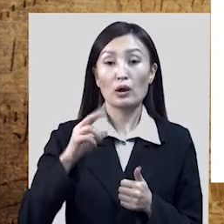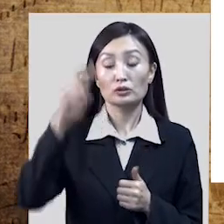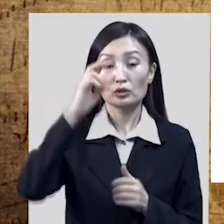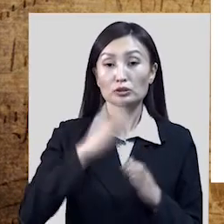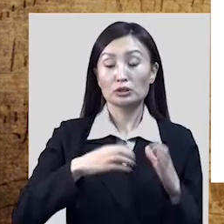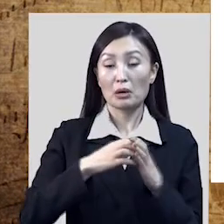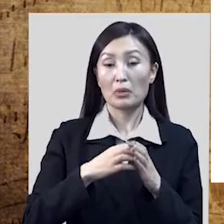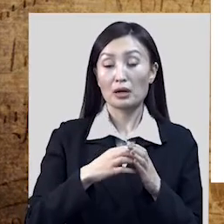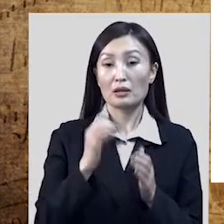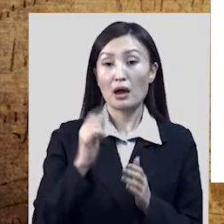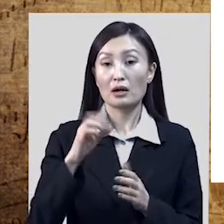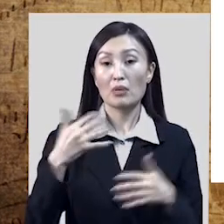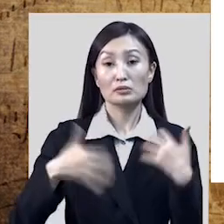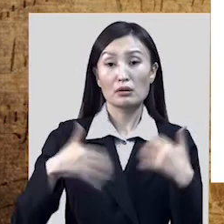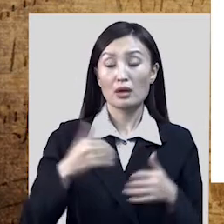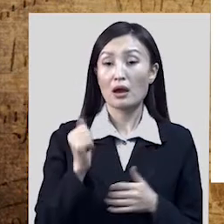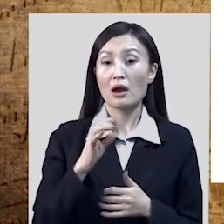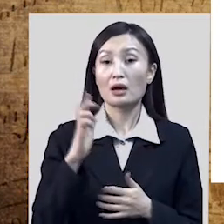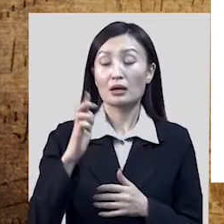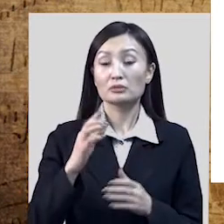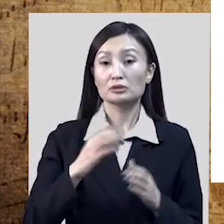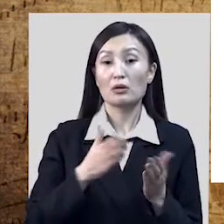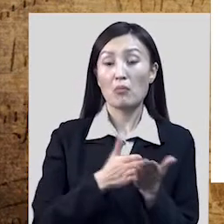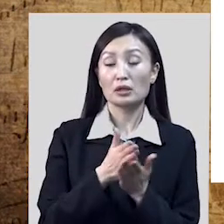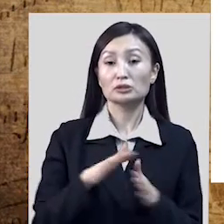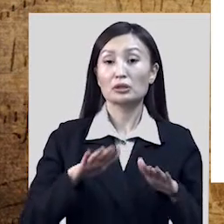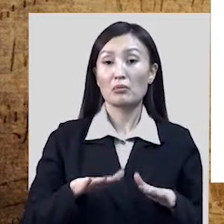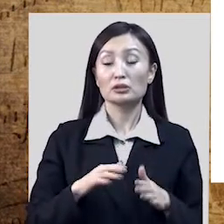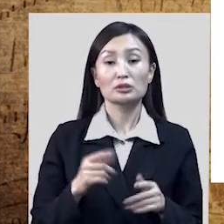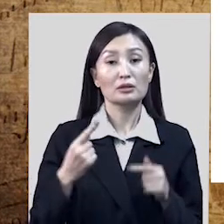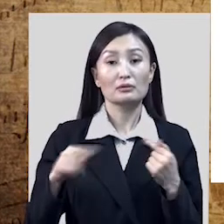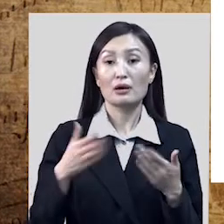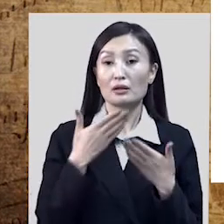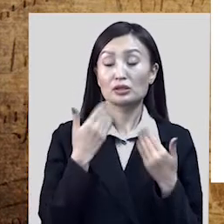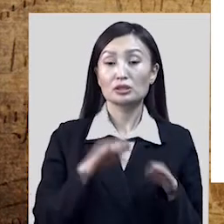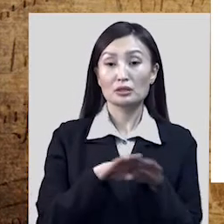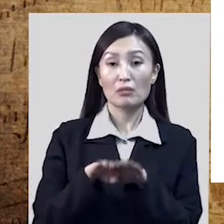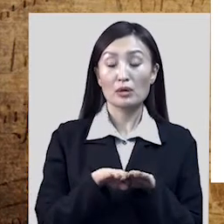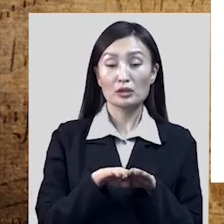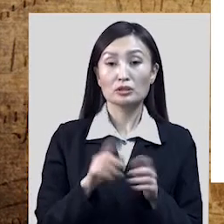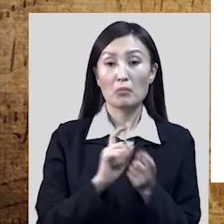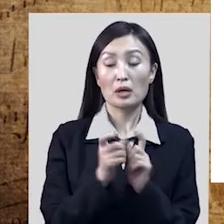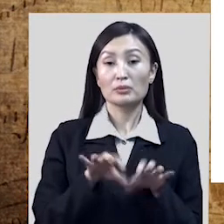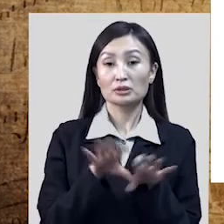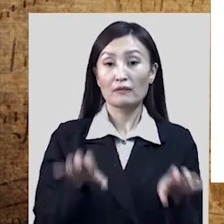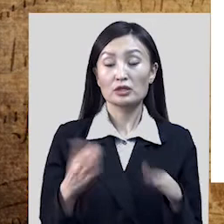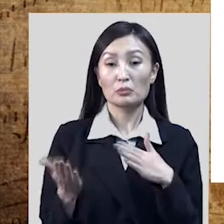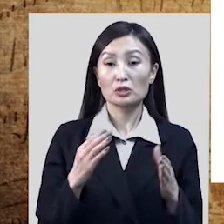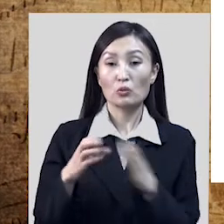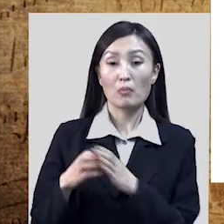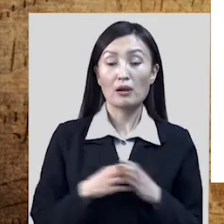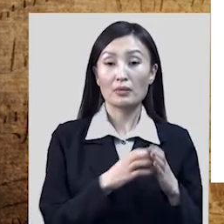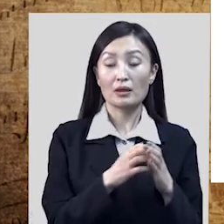был намного слабее в арабском мире политическое положение не отличалась стабильностью борьба за власть между племенами